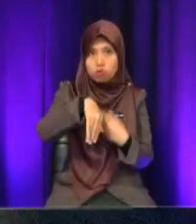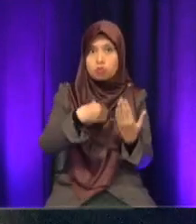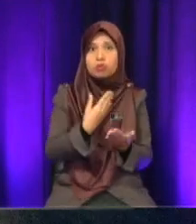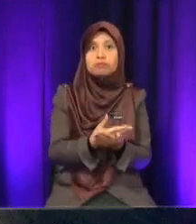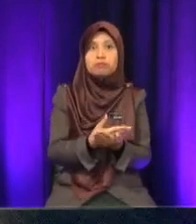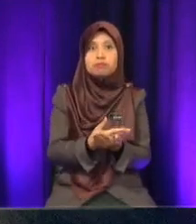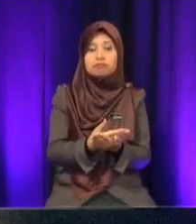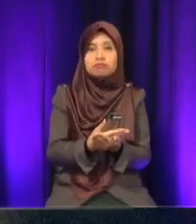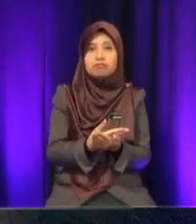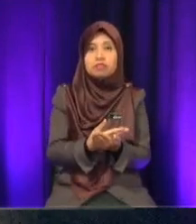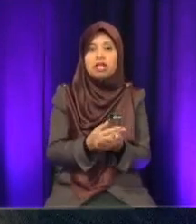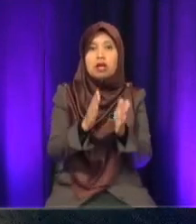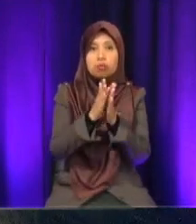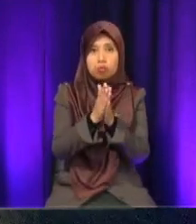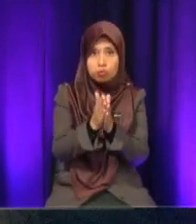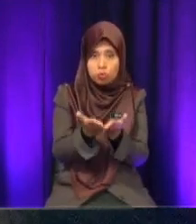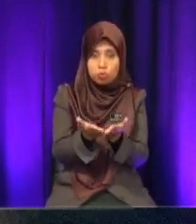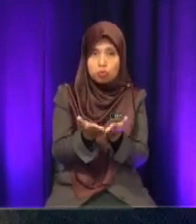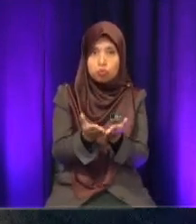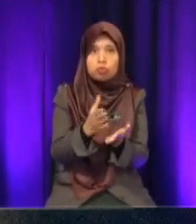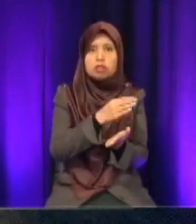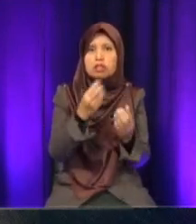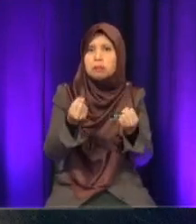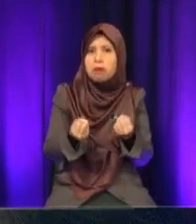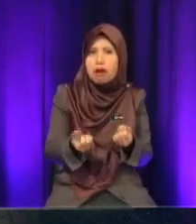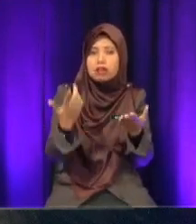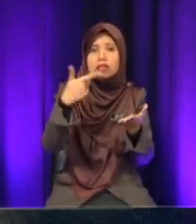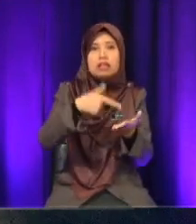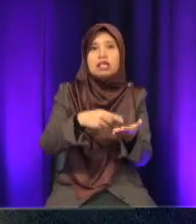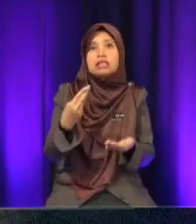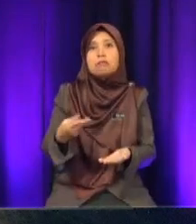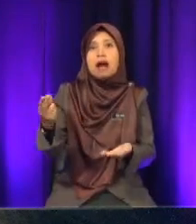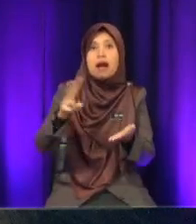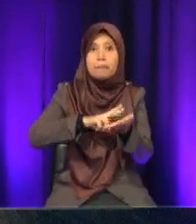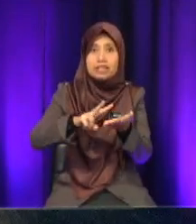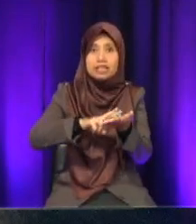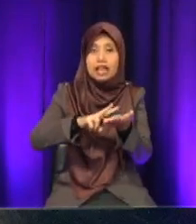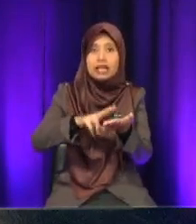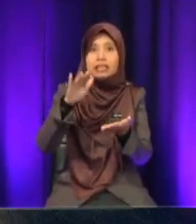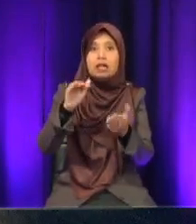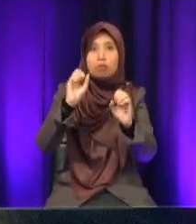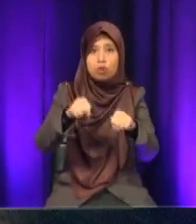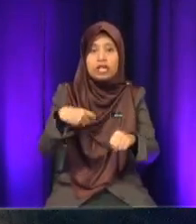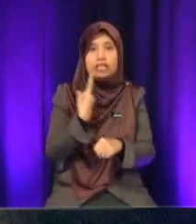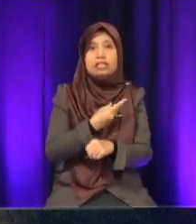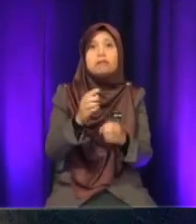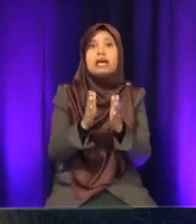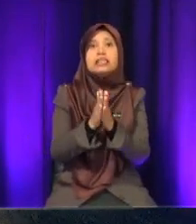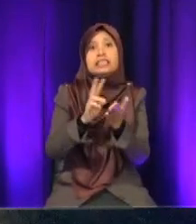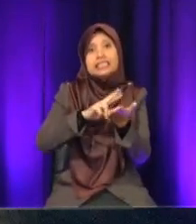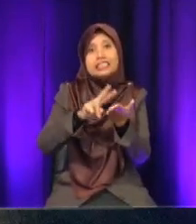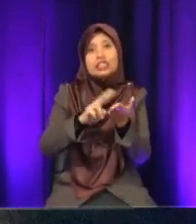selain dapat di buku kita ada banyak lagi bahan bacaan yang boleh dibaca antaranya seperti komik